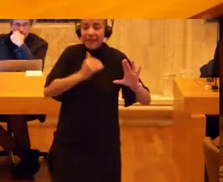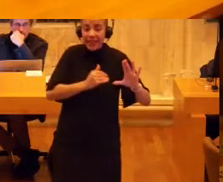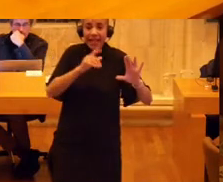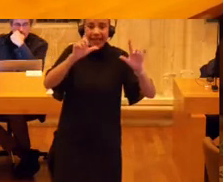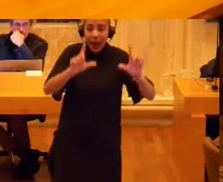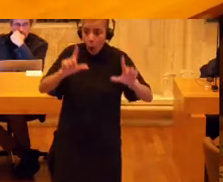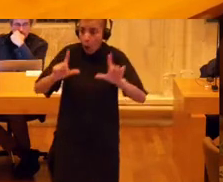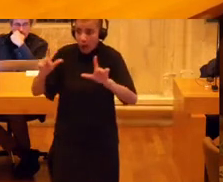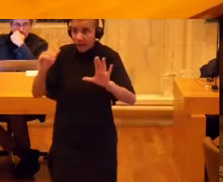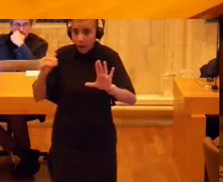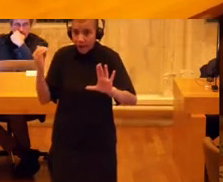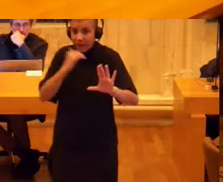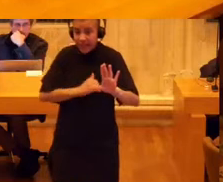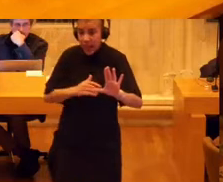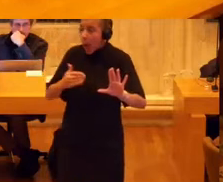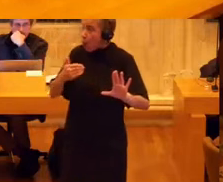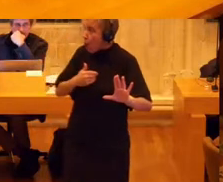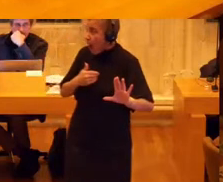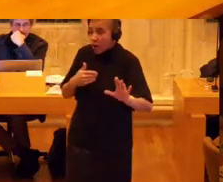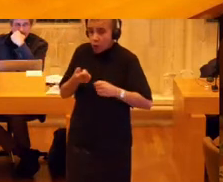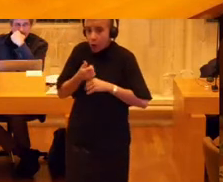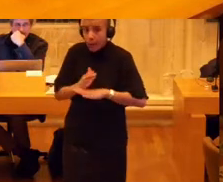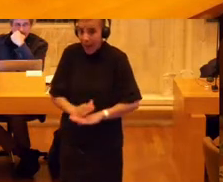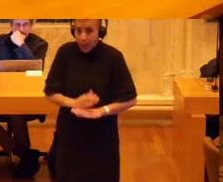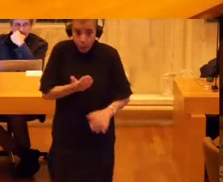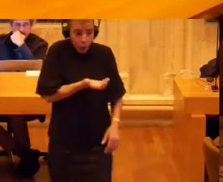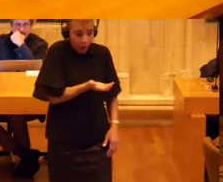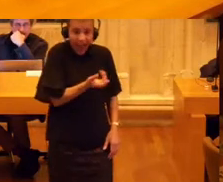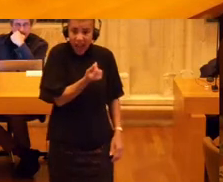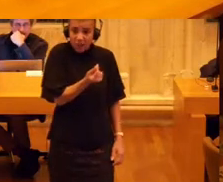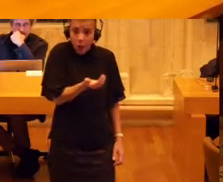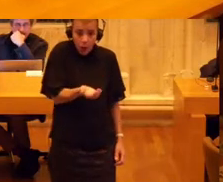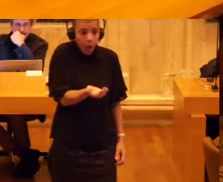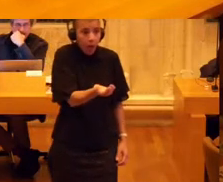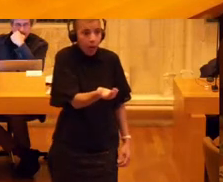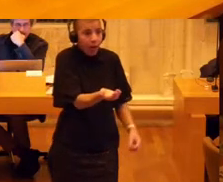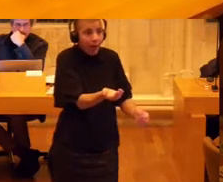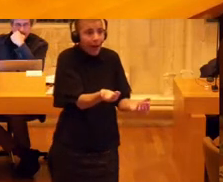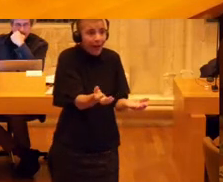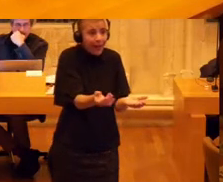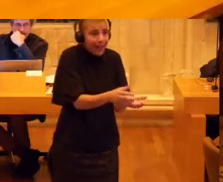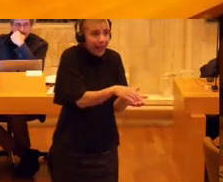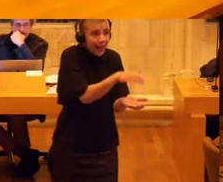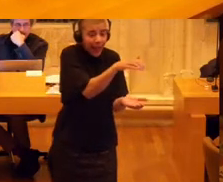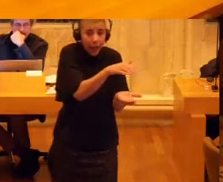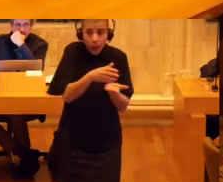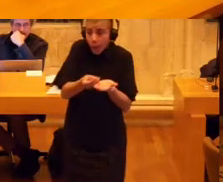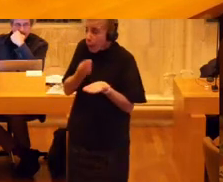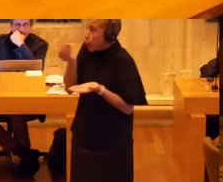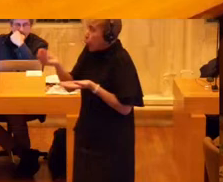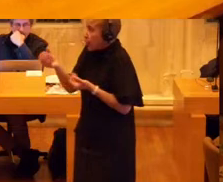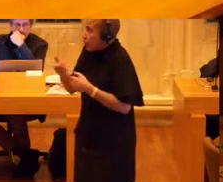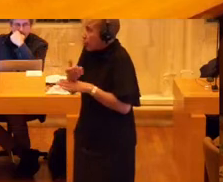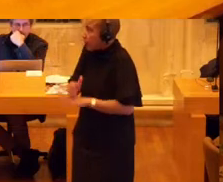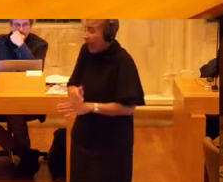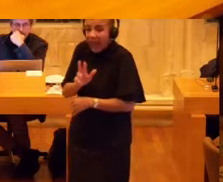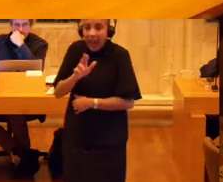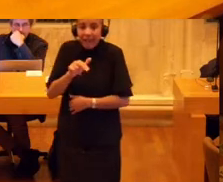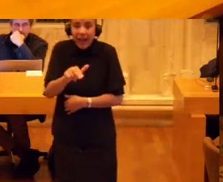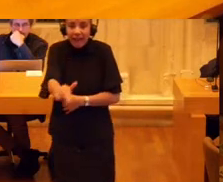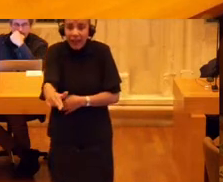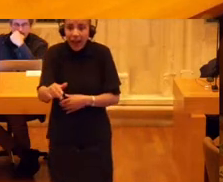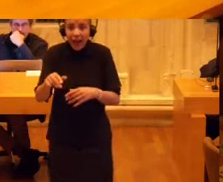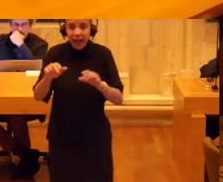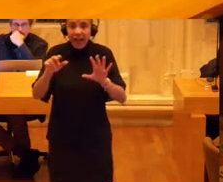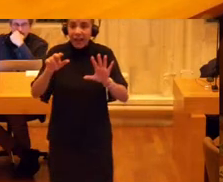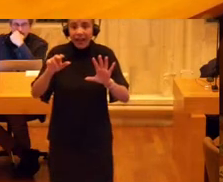Non, mais on attendrait surtout que vous n'ayez pas organisé indirectement un certain nombre de recours. On arrive au 80e, il va y avoir beaucoup de touristes à Caen, et je crois que la